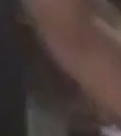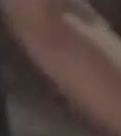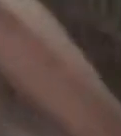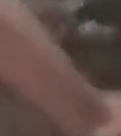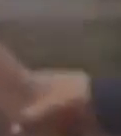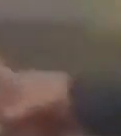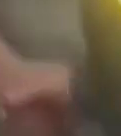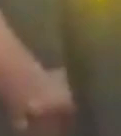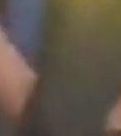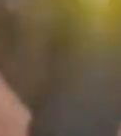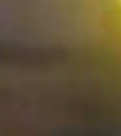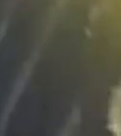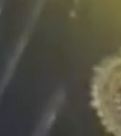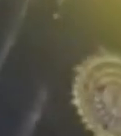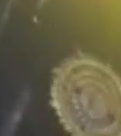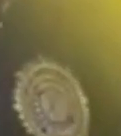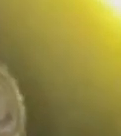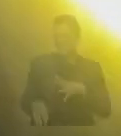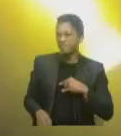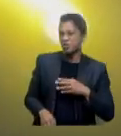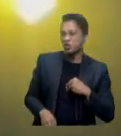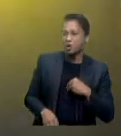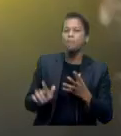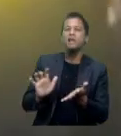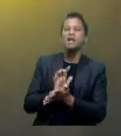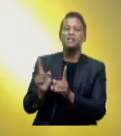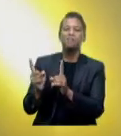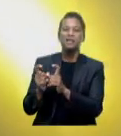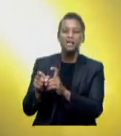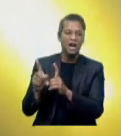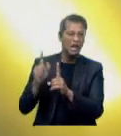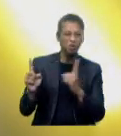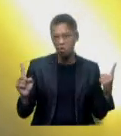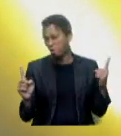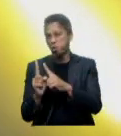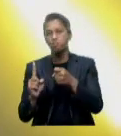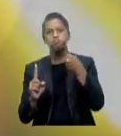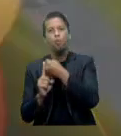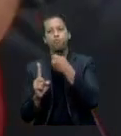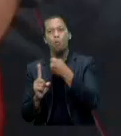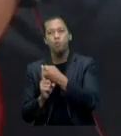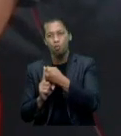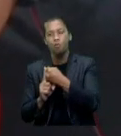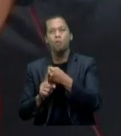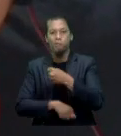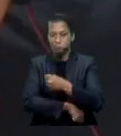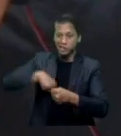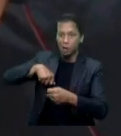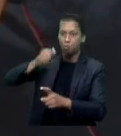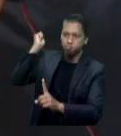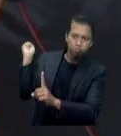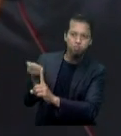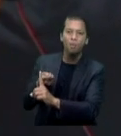Dibakar api cemburu, pria serang mantan pacar kekasih di Makassar, Sulawesi Selatan. Pelaku menyerang pakai senjata tajam saat korban dan mantan